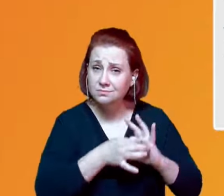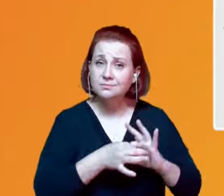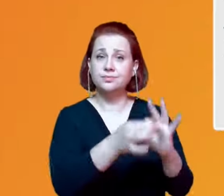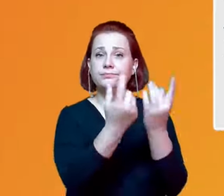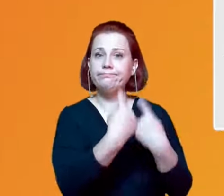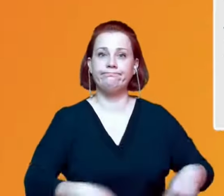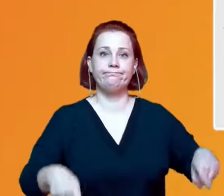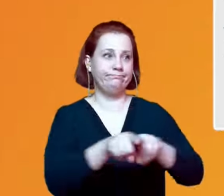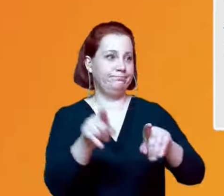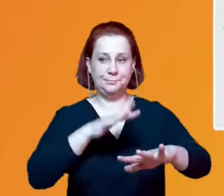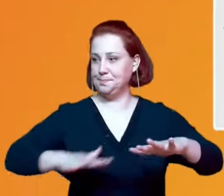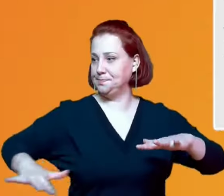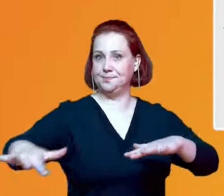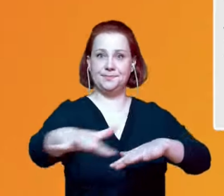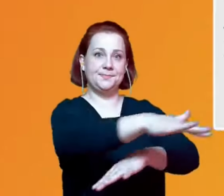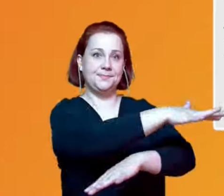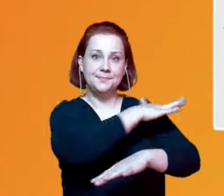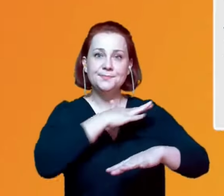realizacją